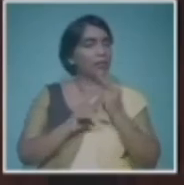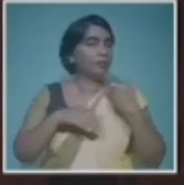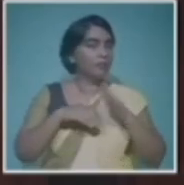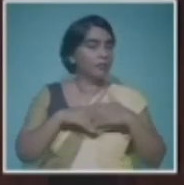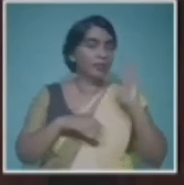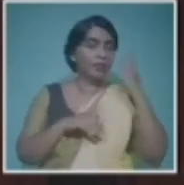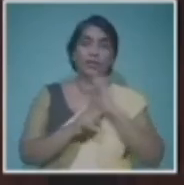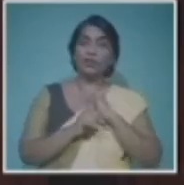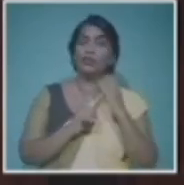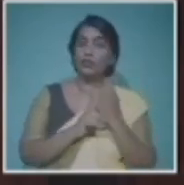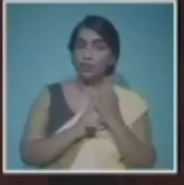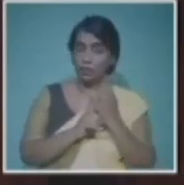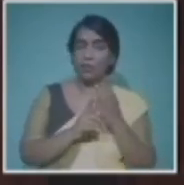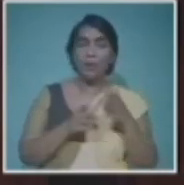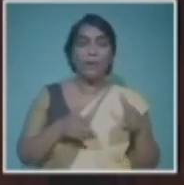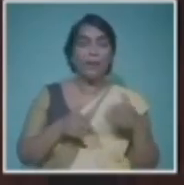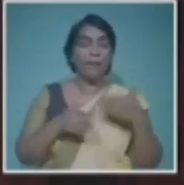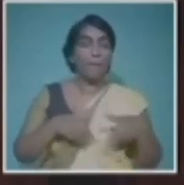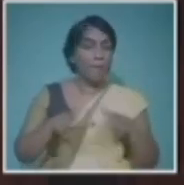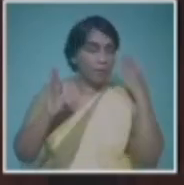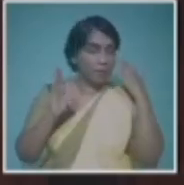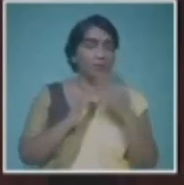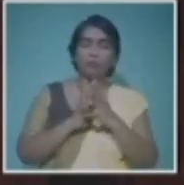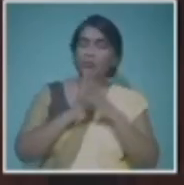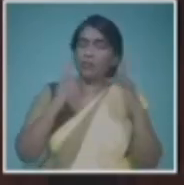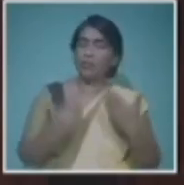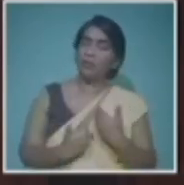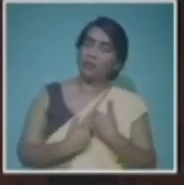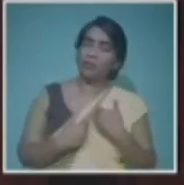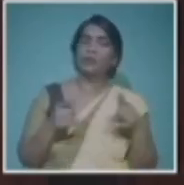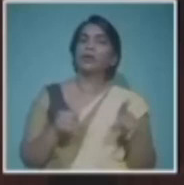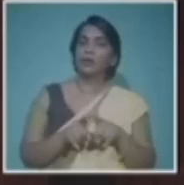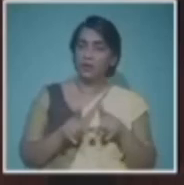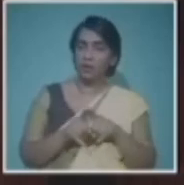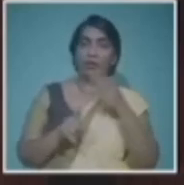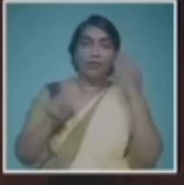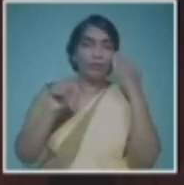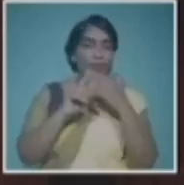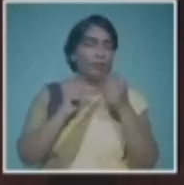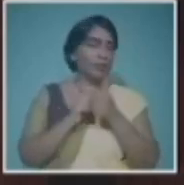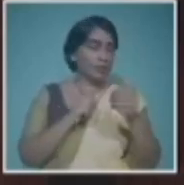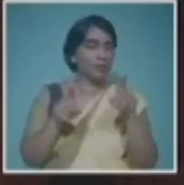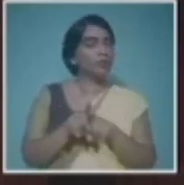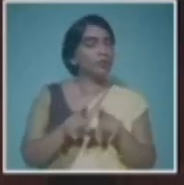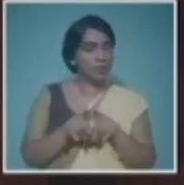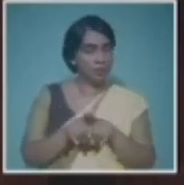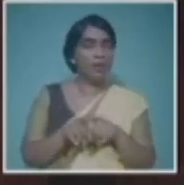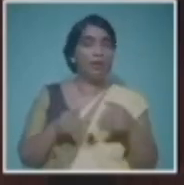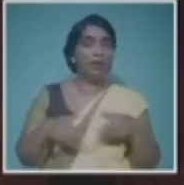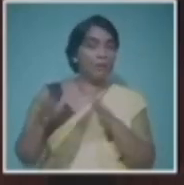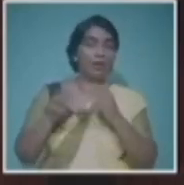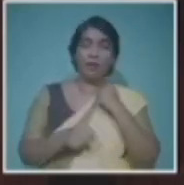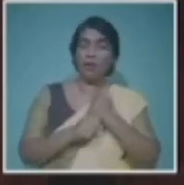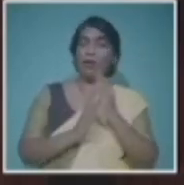විශේෂම සංස්කෘතික විෂය මහා මාර්ග විෂය ඉතාමත් ඕනෑකමින් යුක්තව ඒ කාරණාව වෙනුවෙන් කටයුතු කළා සේම මහා මාර්ග